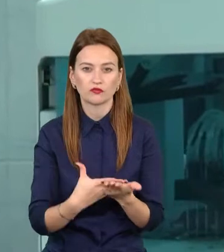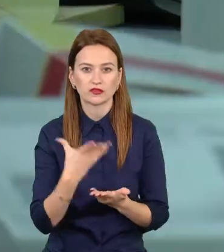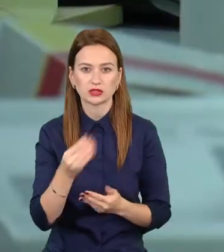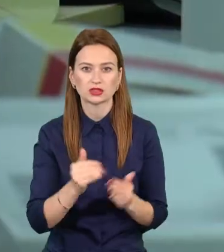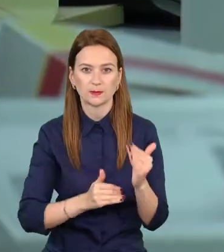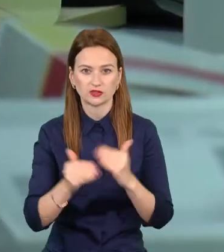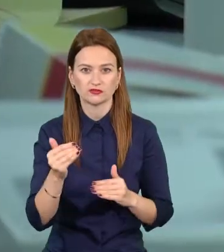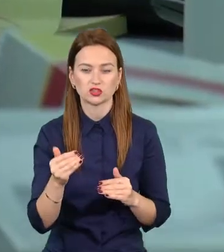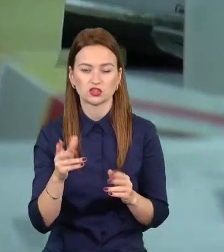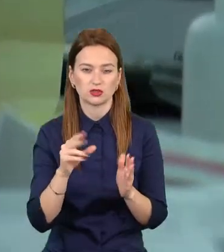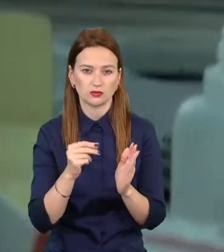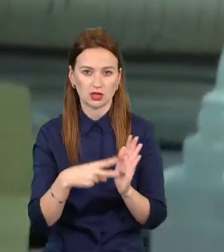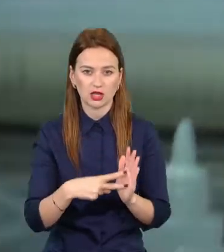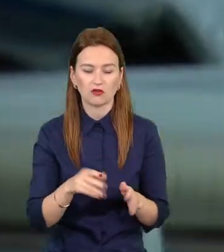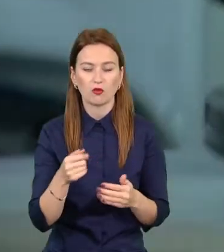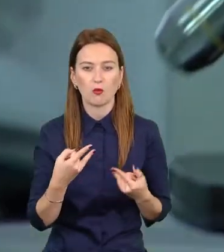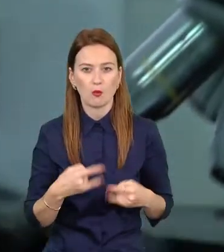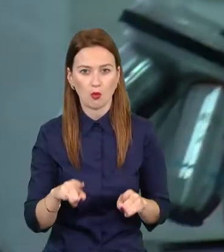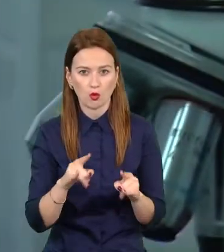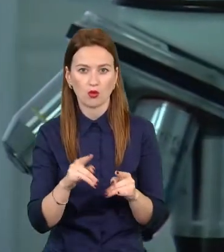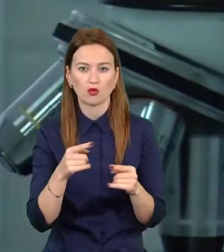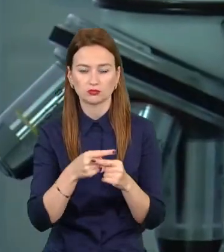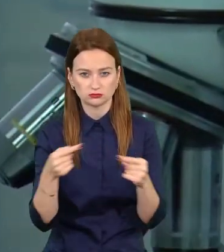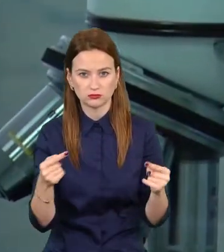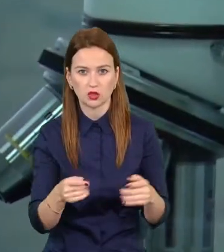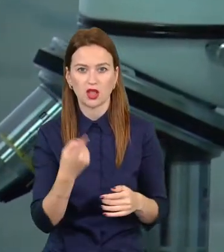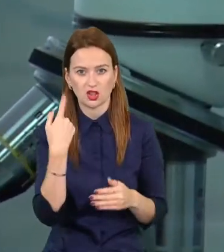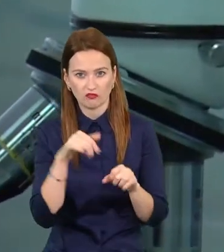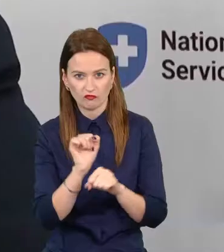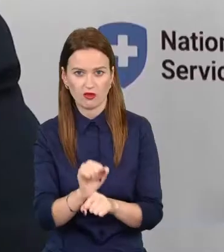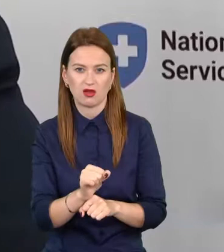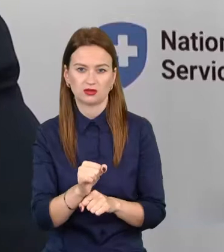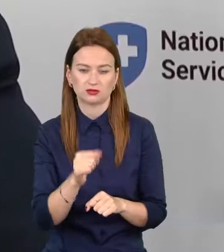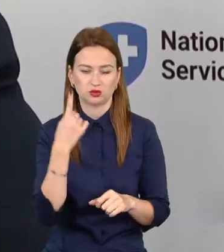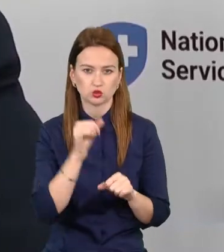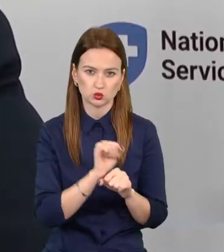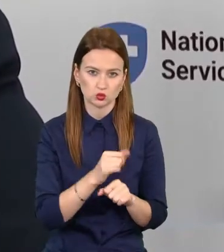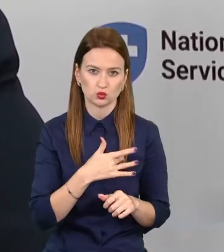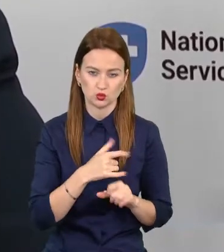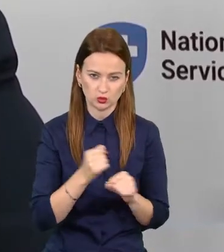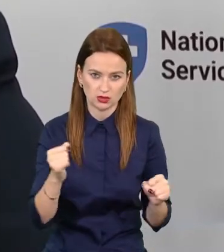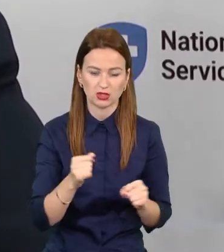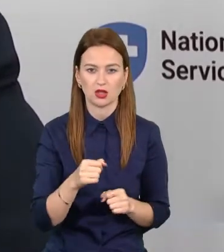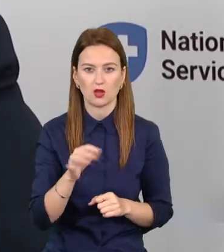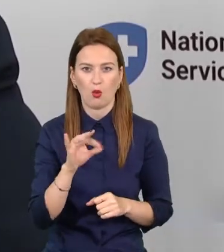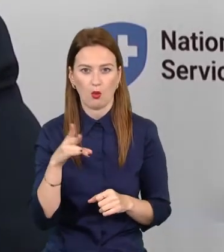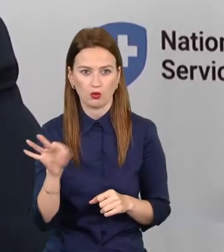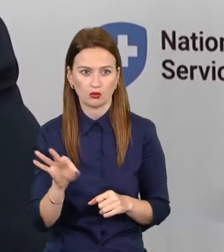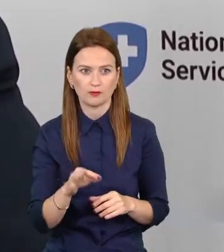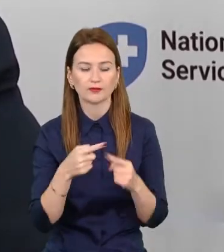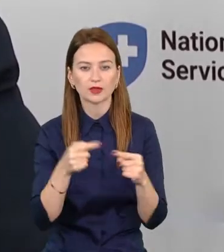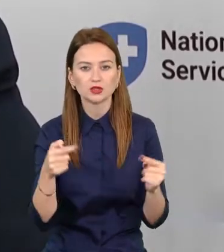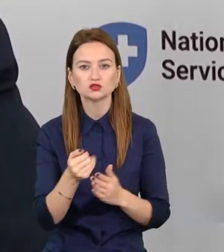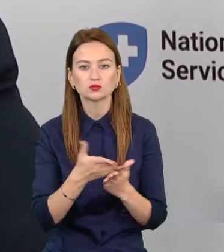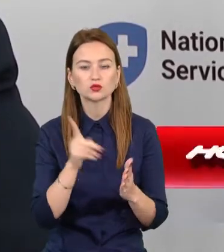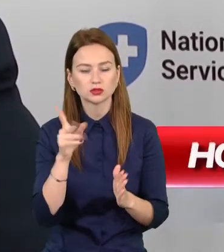підвищеним тарифом – пологи та неотальна допомога, інфаркти та інсульти, онкологія. Ці види послуг, всі інші теж будуть входити